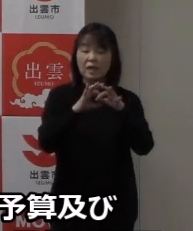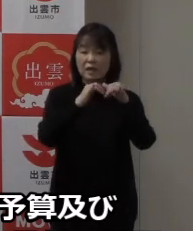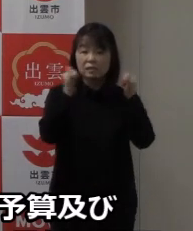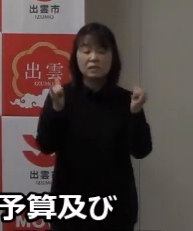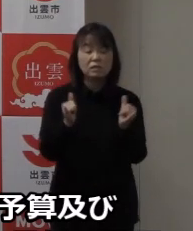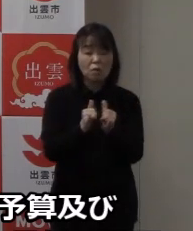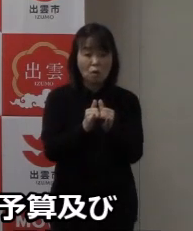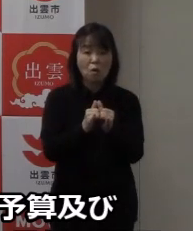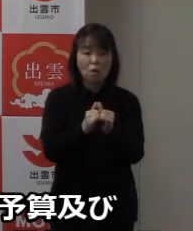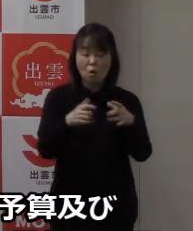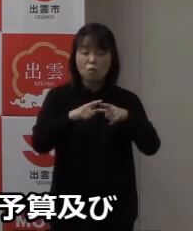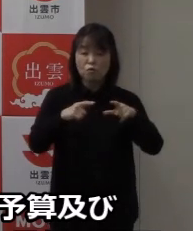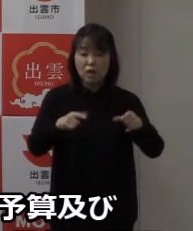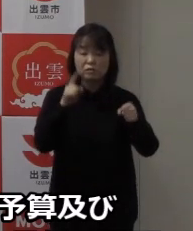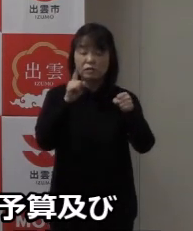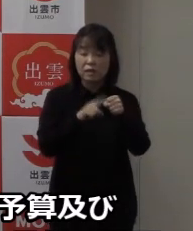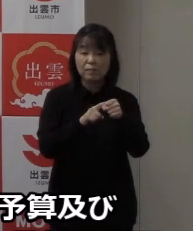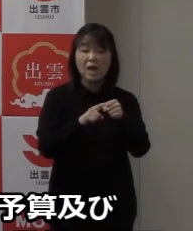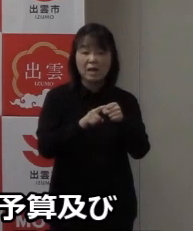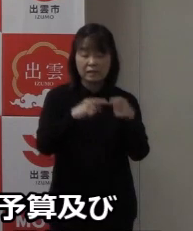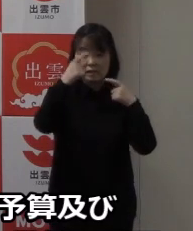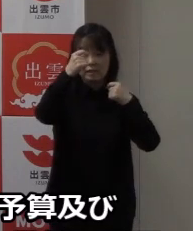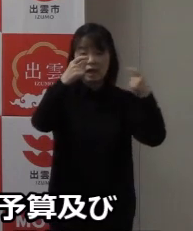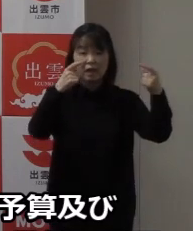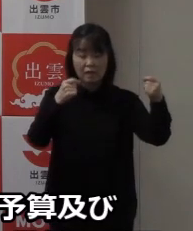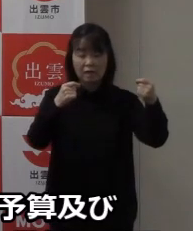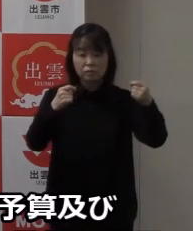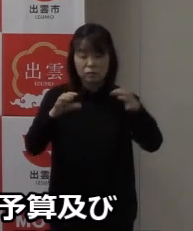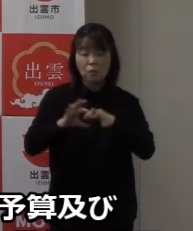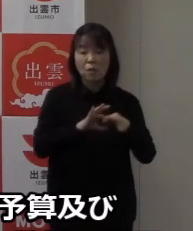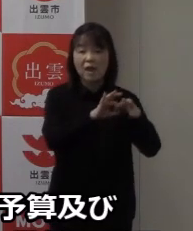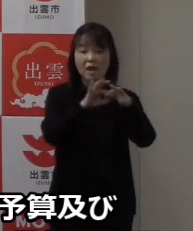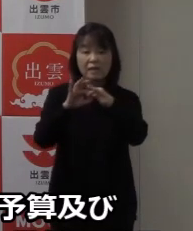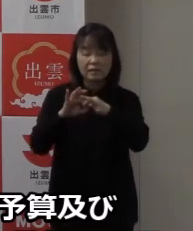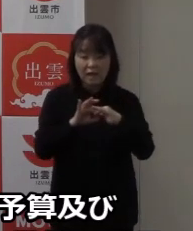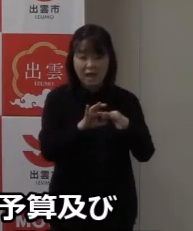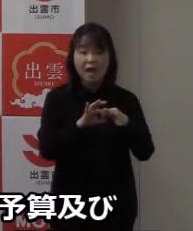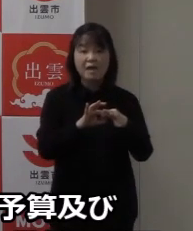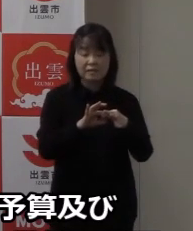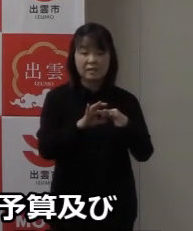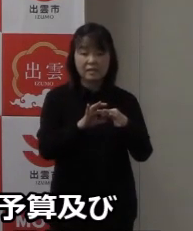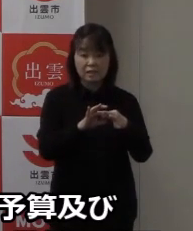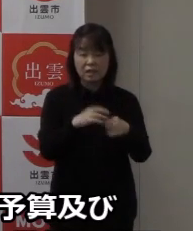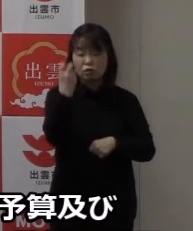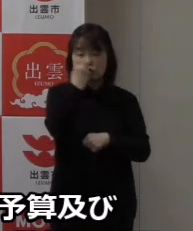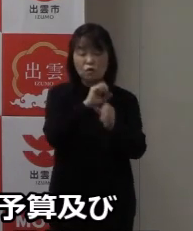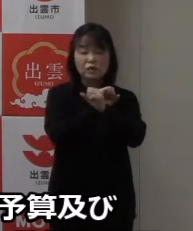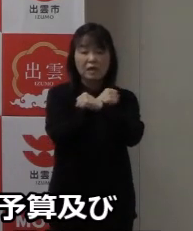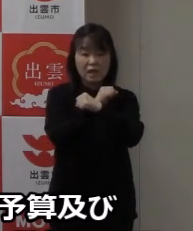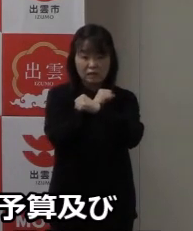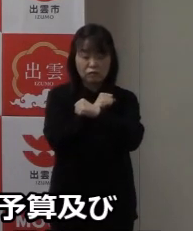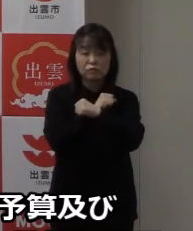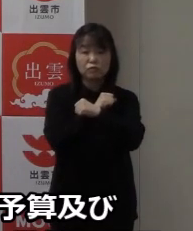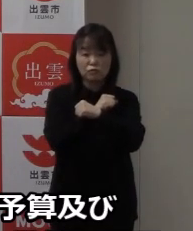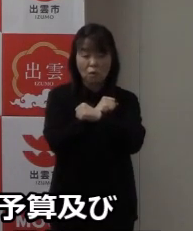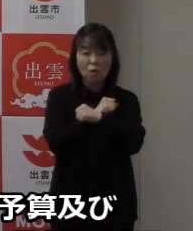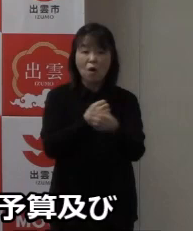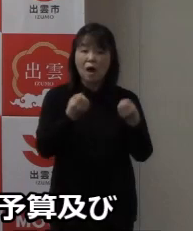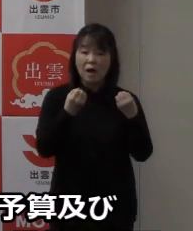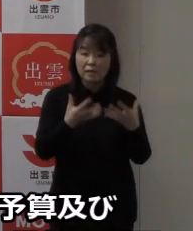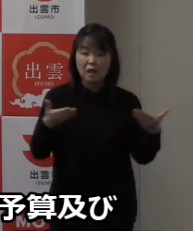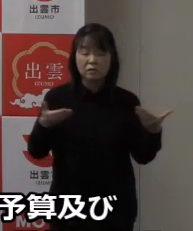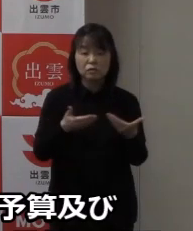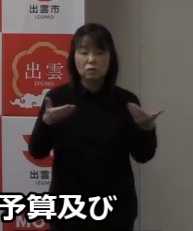大学や企業と連携してフィールドワーク等を実施する事業を新規に考えているところ